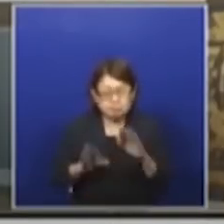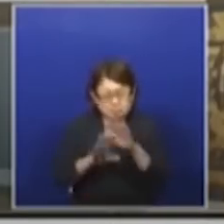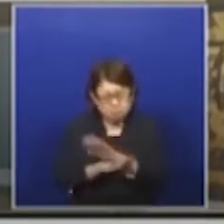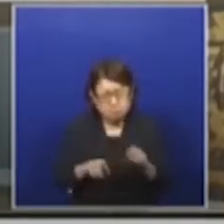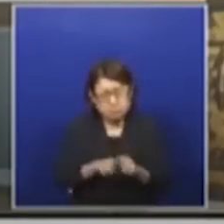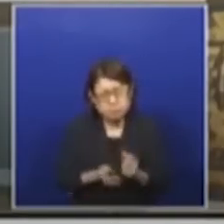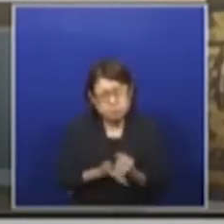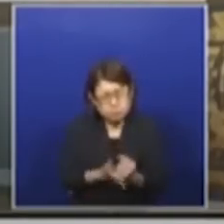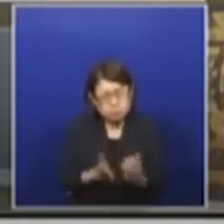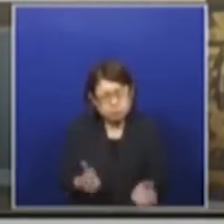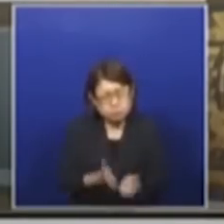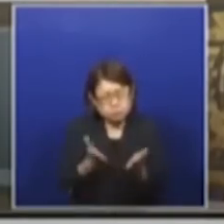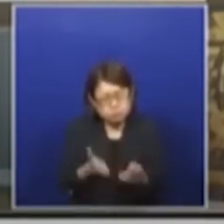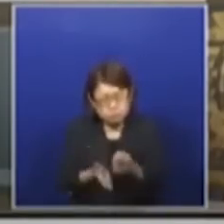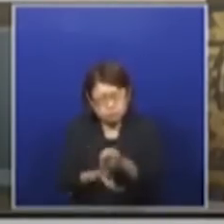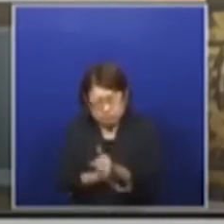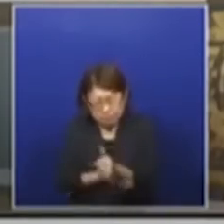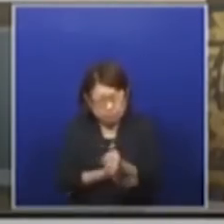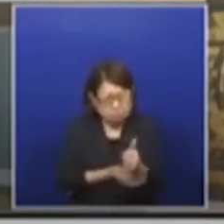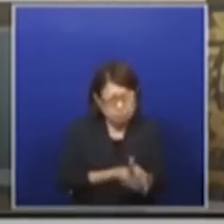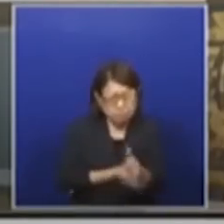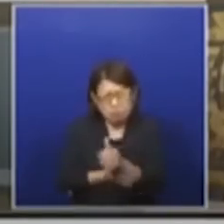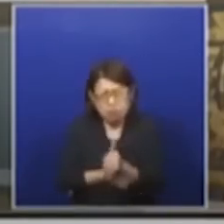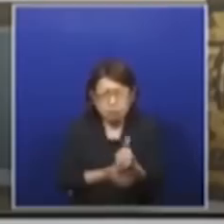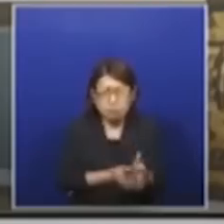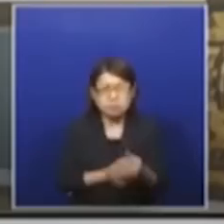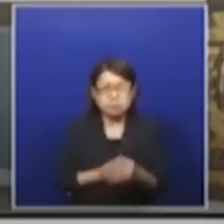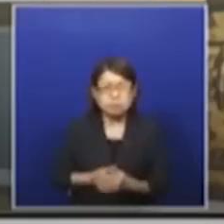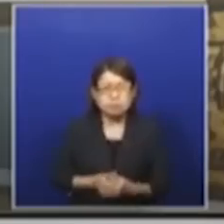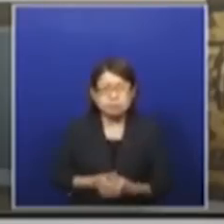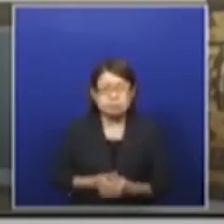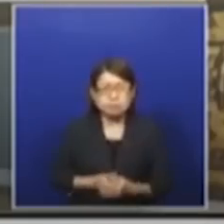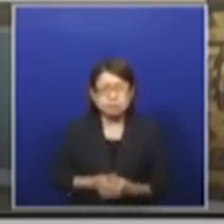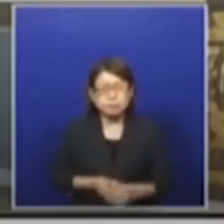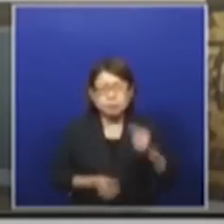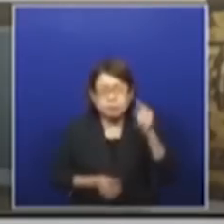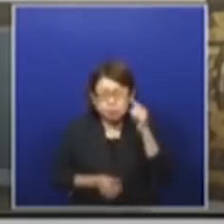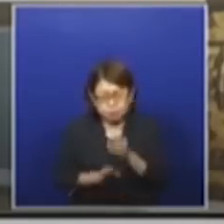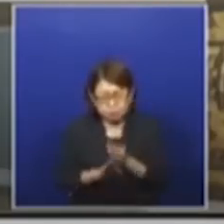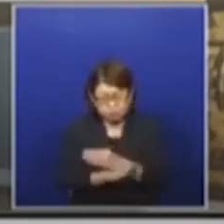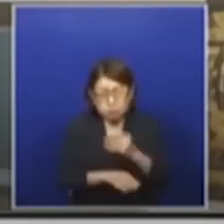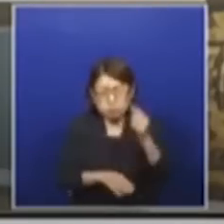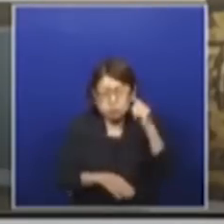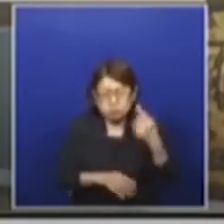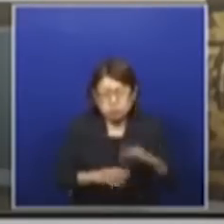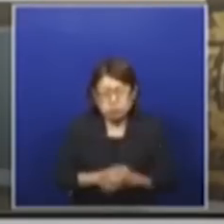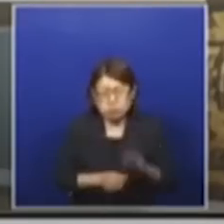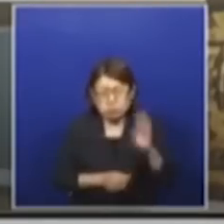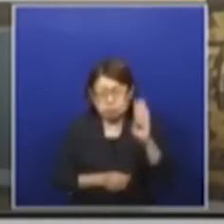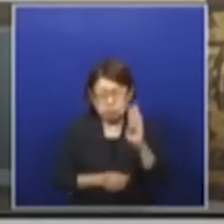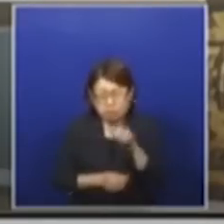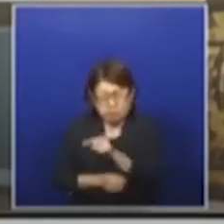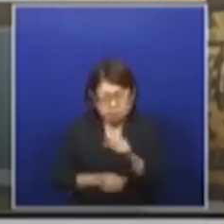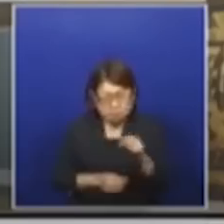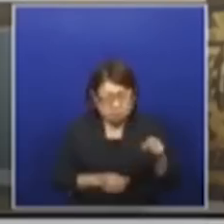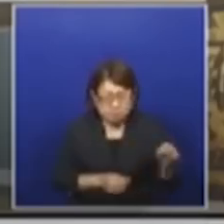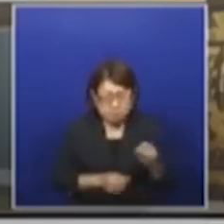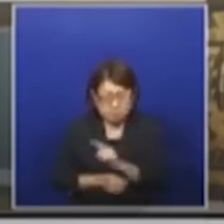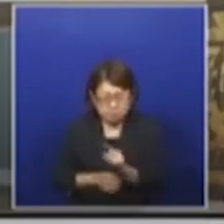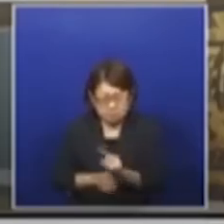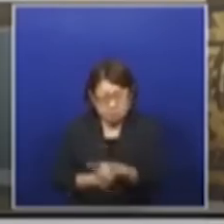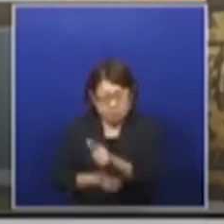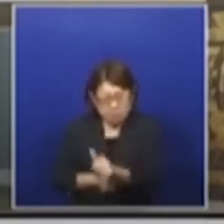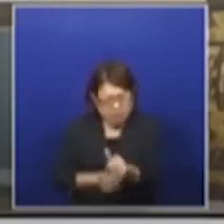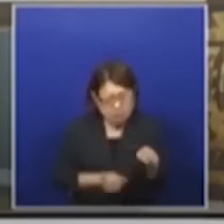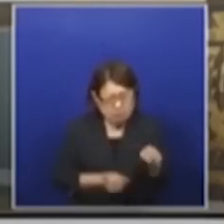หรือไม่อุ้มตราสารหนี้ตัวไหนและรู้ข้อมูลล่วงหน้าว่าบริษัทไหนที่จะถูก